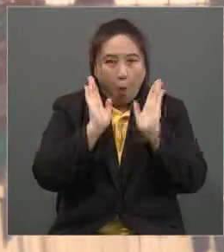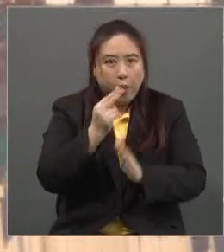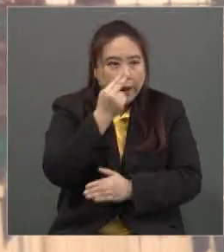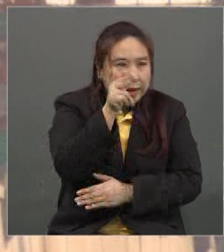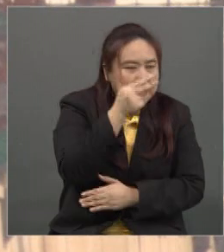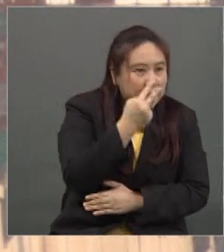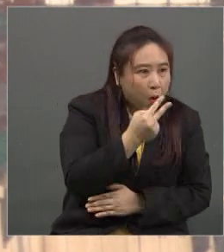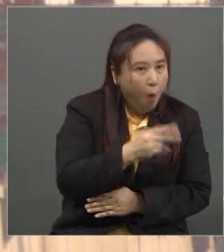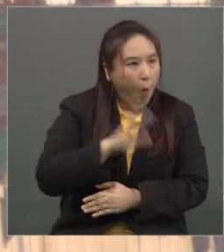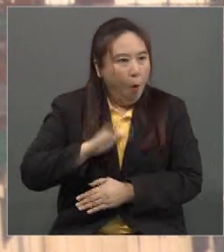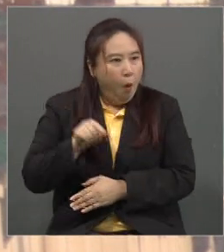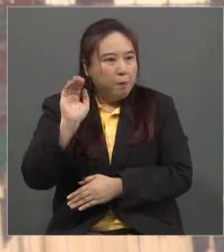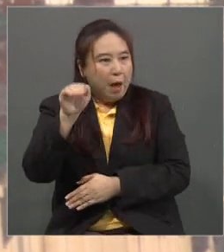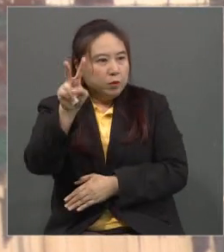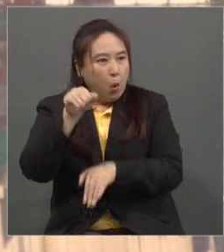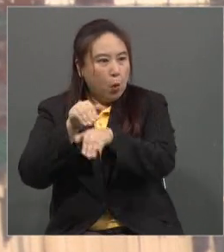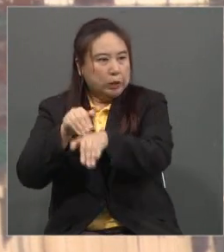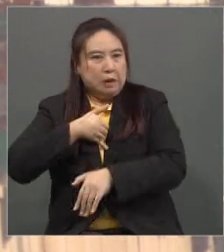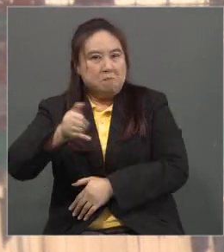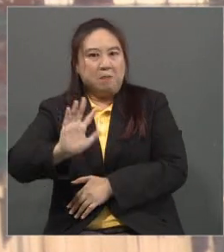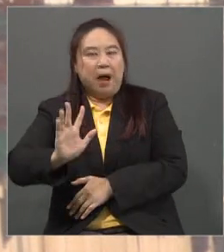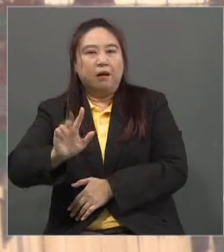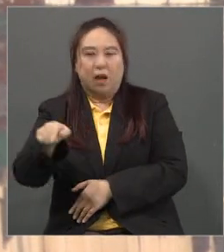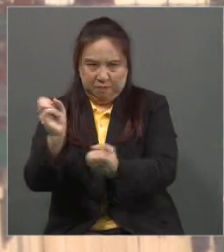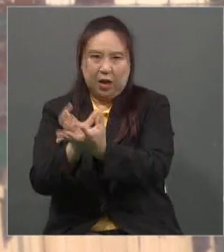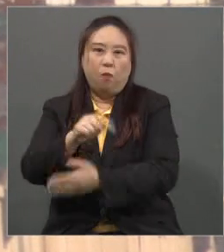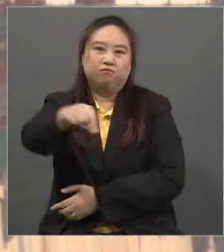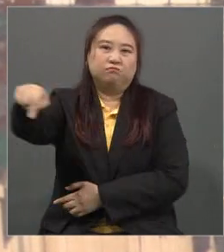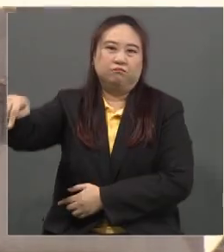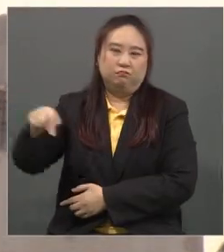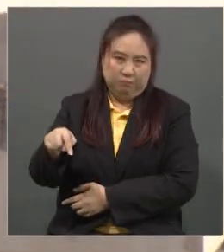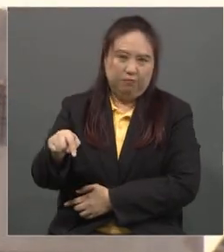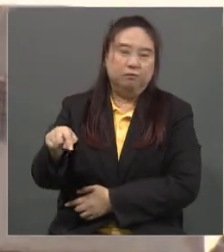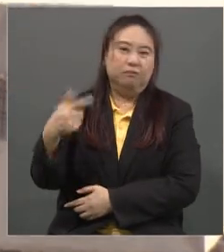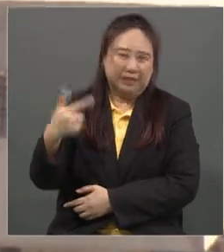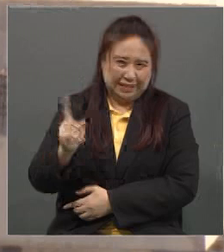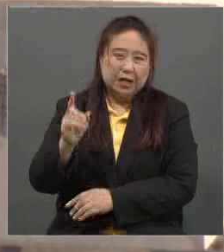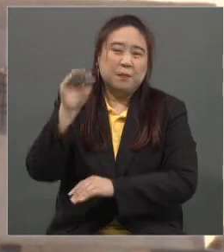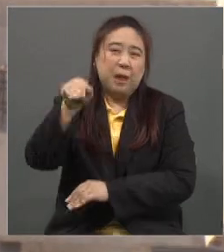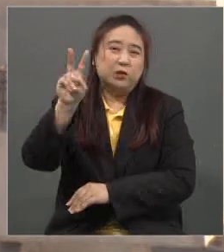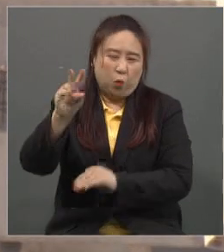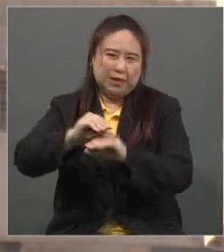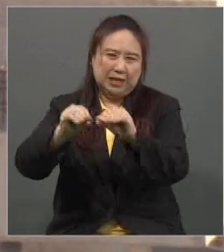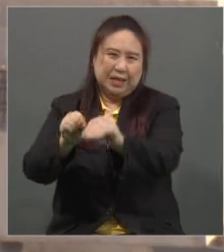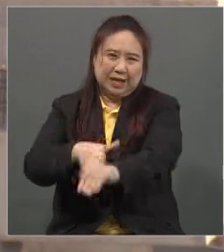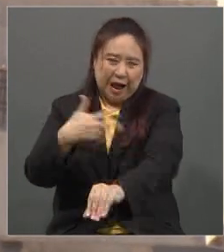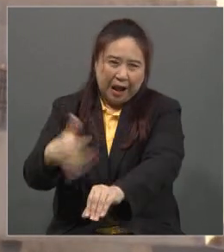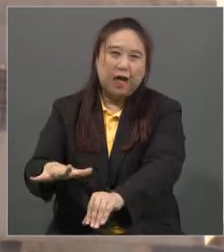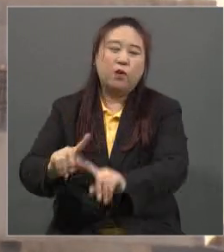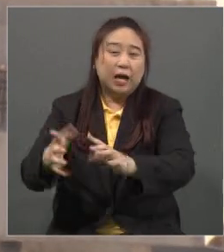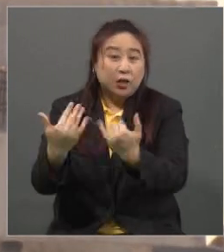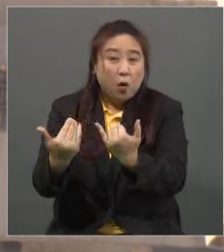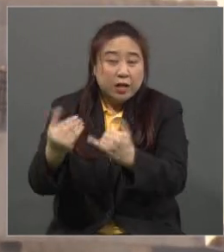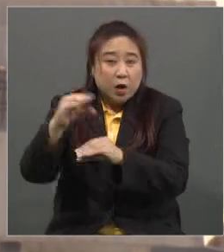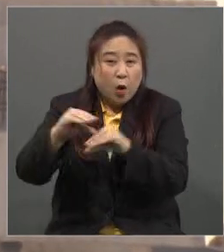เองก็ยืนยันว่าถนนพระราม2เนี่ยสร้างเสร็จมาตั้งแต่ปี16แล้วส่วนที่ก่อสร้างอยู่ในตอนนี้เนี่ยเป็นการก่อสร้าง